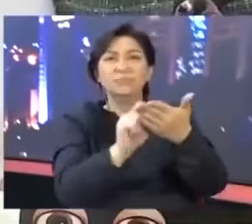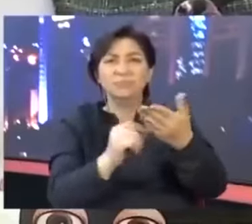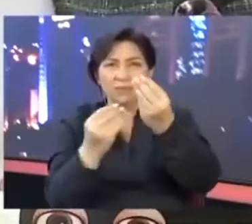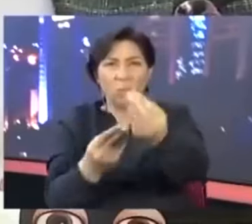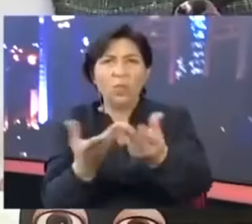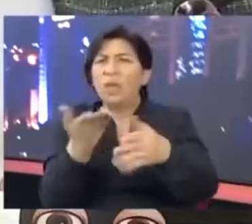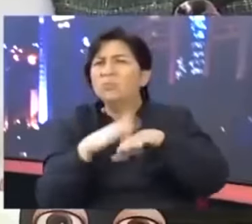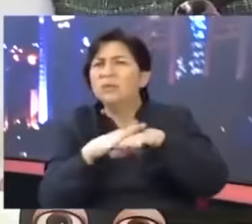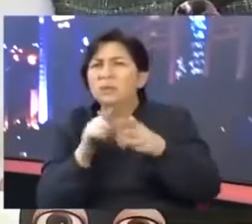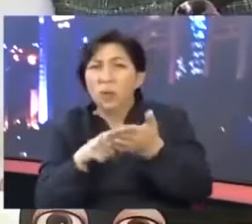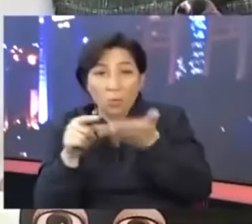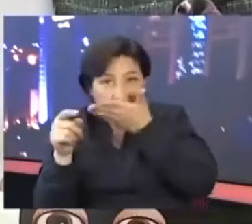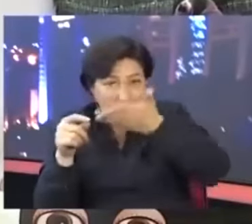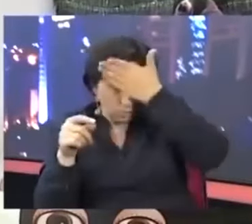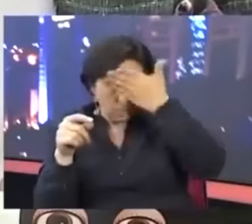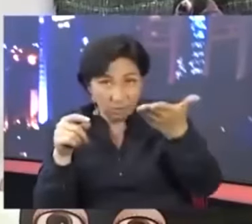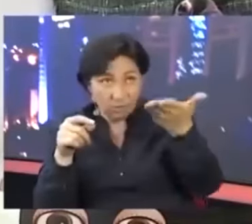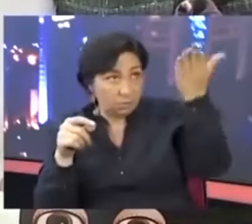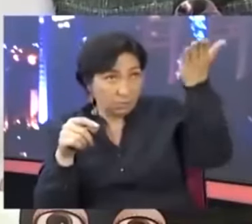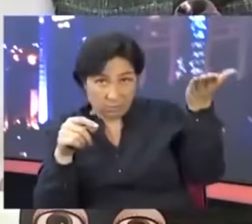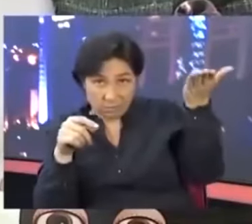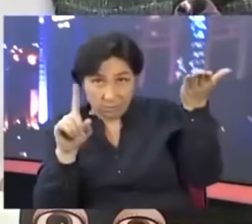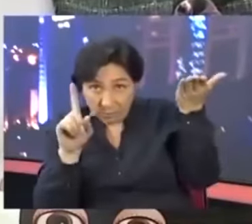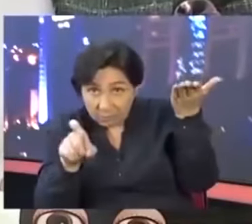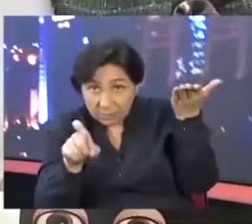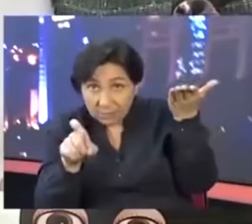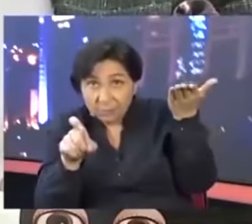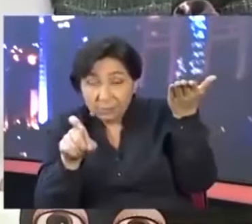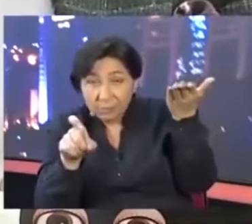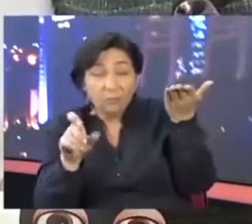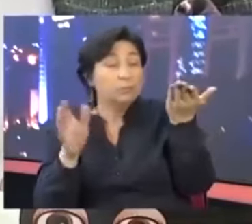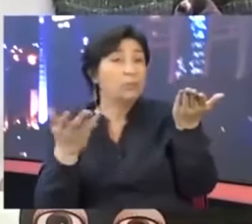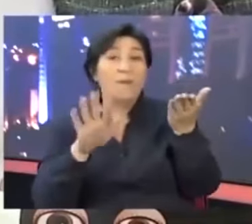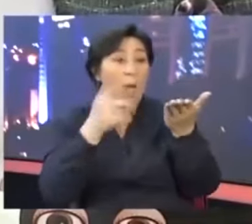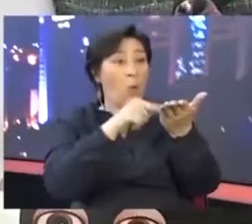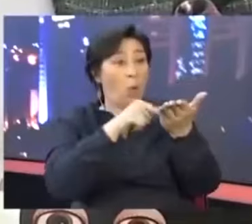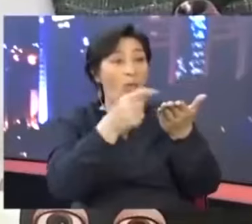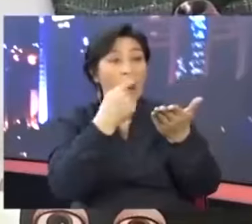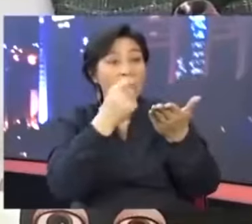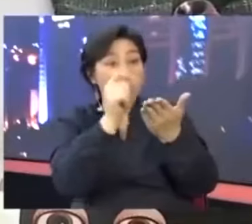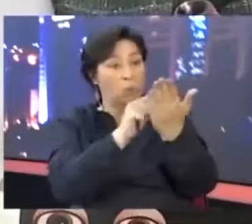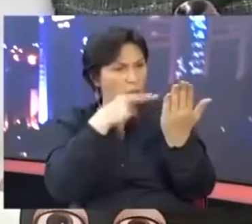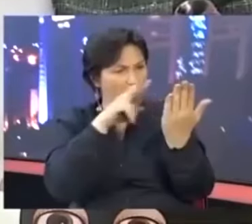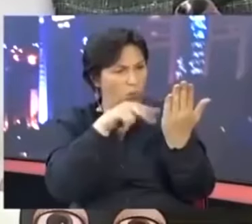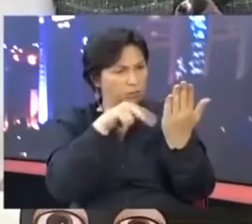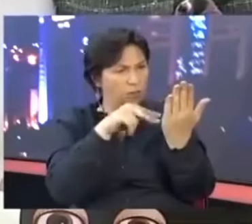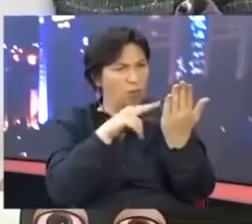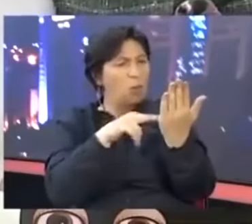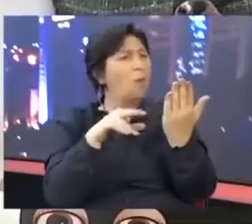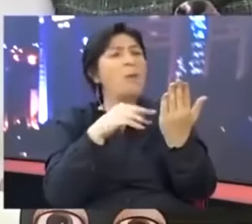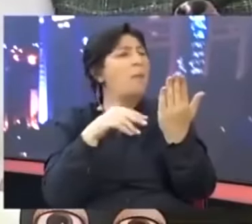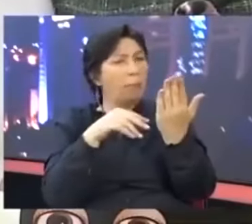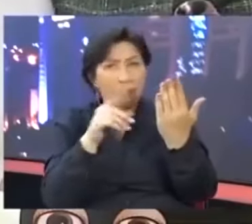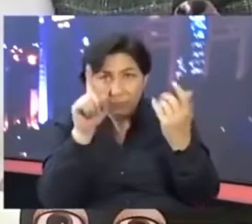muamele bunu öpüp başınıza koyup bir yerde mi tutarsınız veyahut da Reçeteyi okuyup Ondan sonra birine p diye